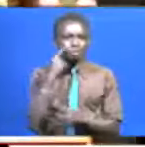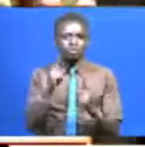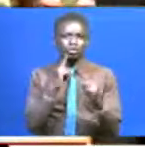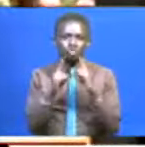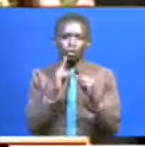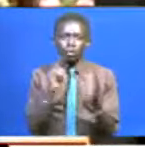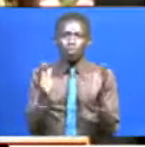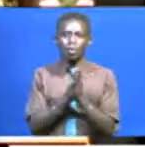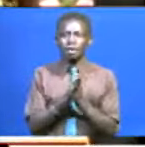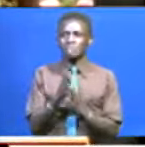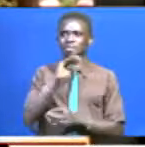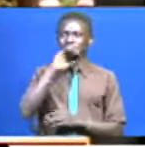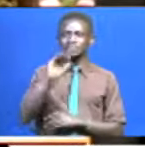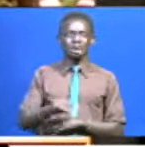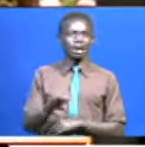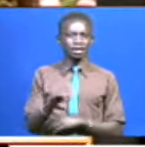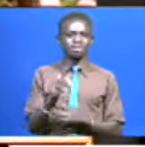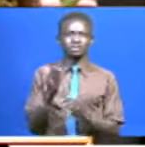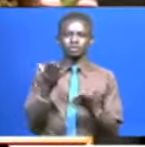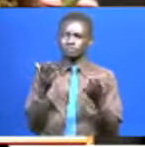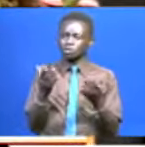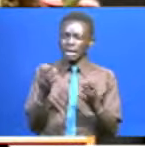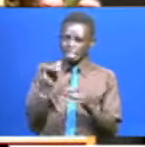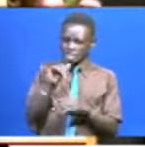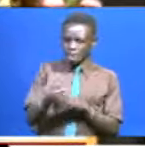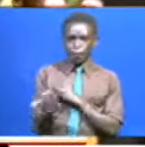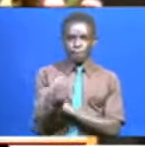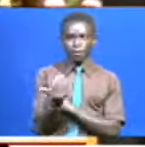huo. Nilitoka asubuhi nikaenda mission huko Kekana.